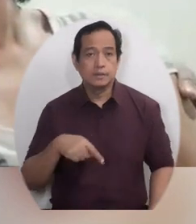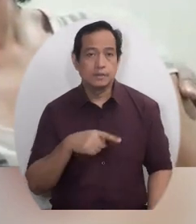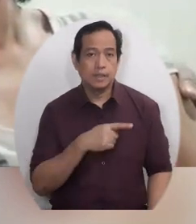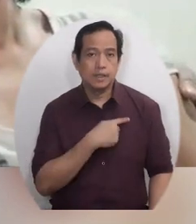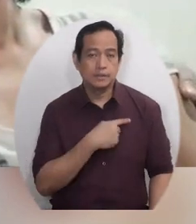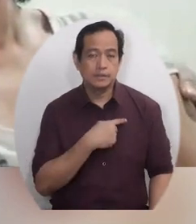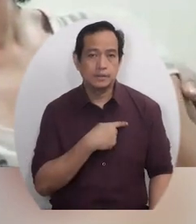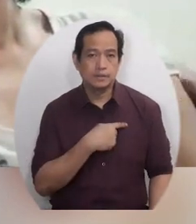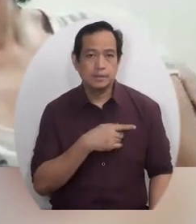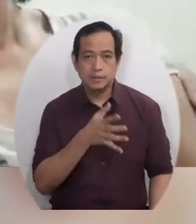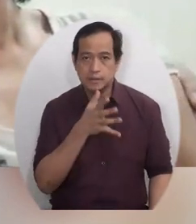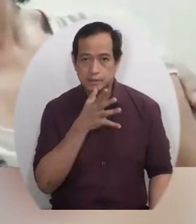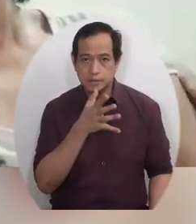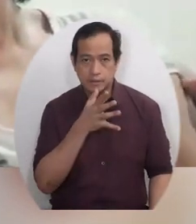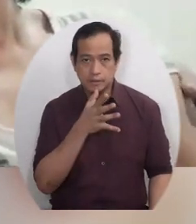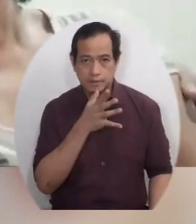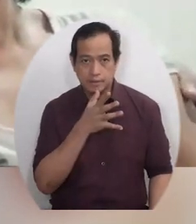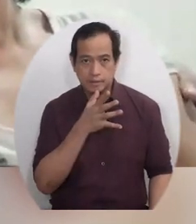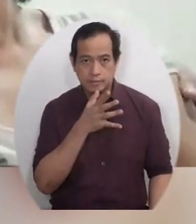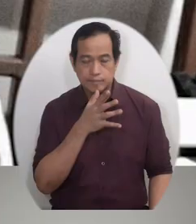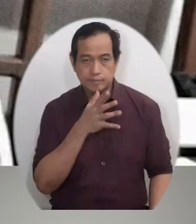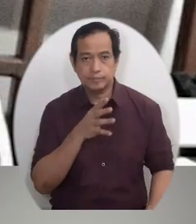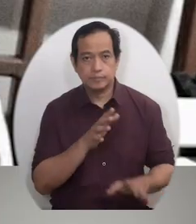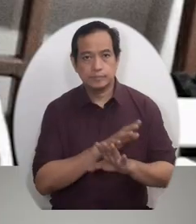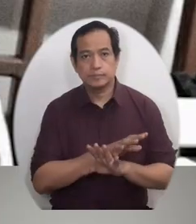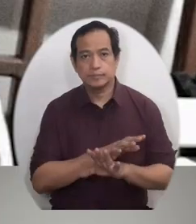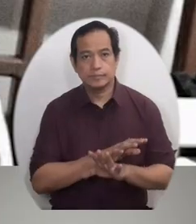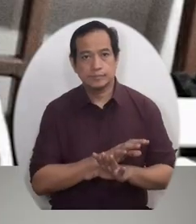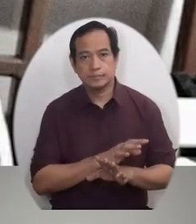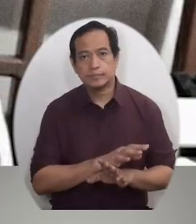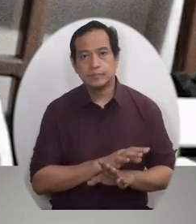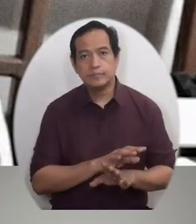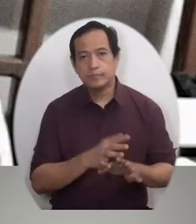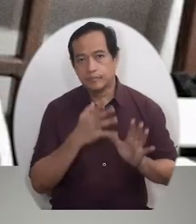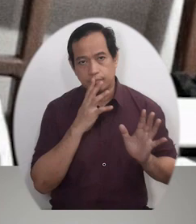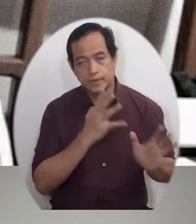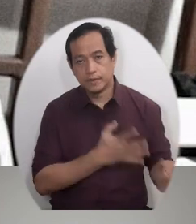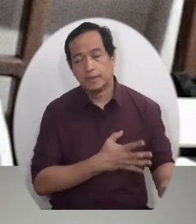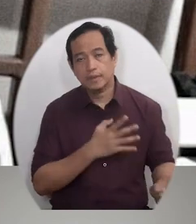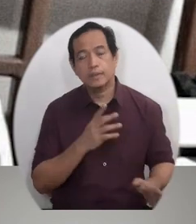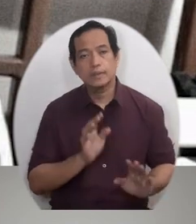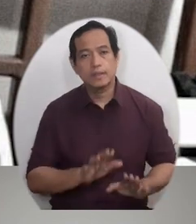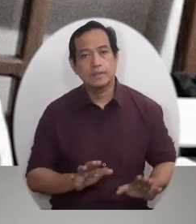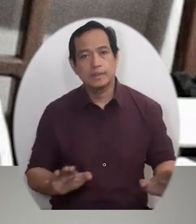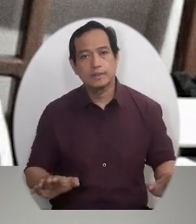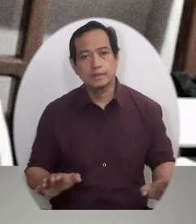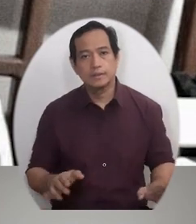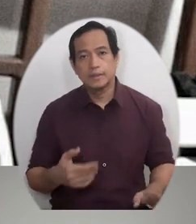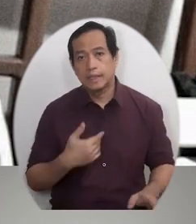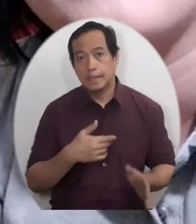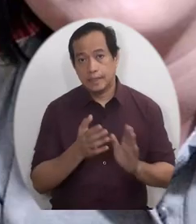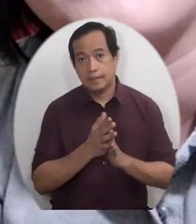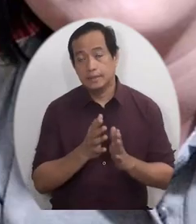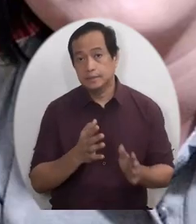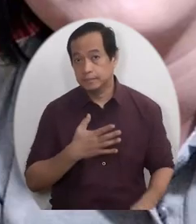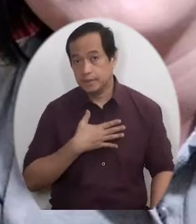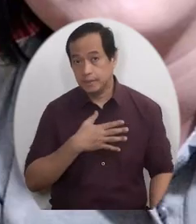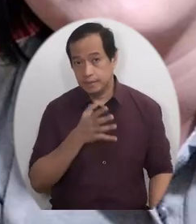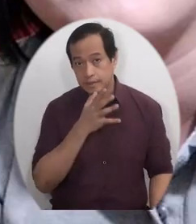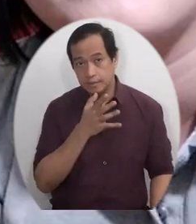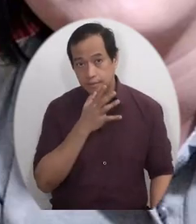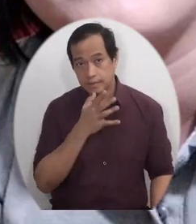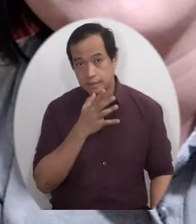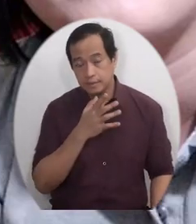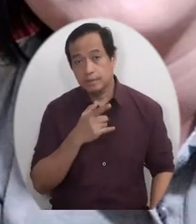isang klaseng ina na hindi pabaya sa mga anak. Tinanong ko yung Mama ko kung ano